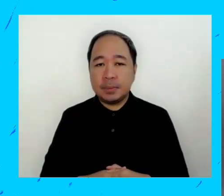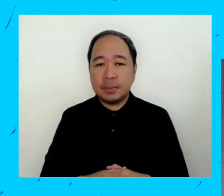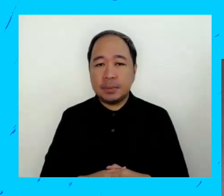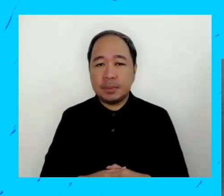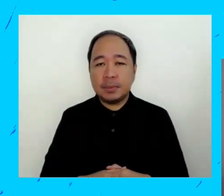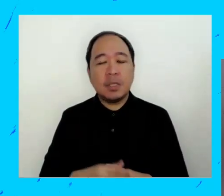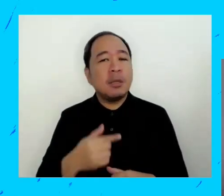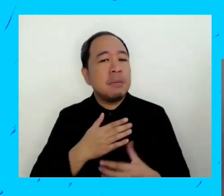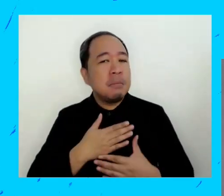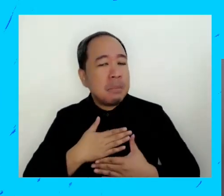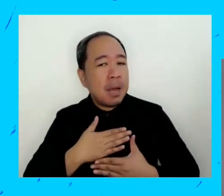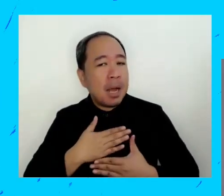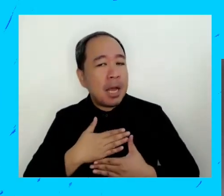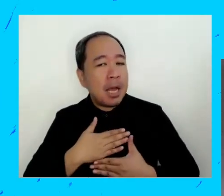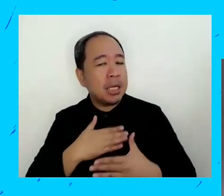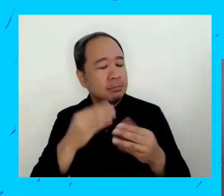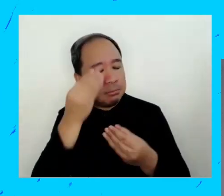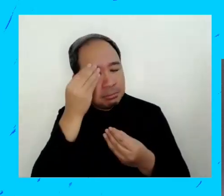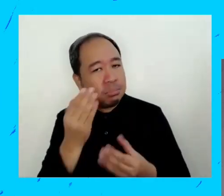Je vais partager